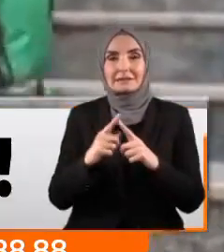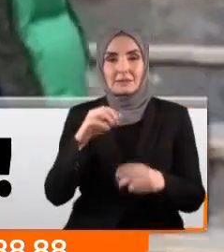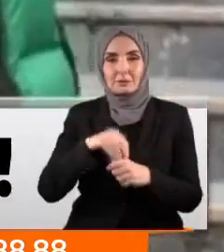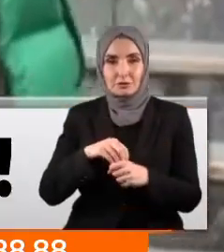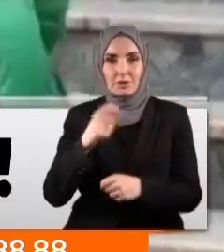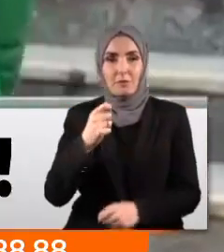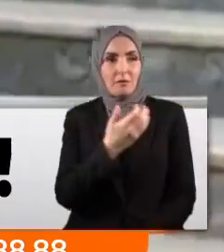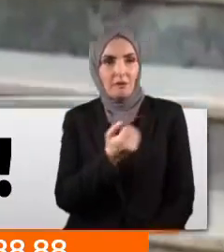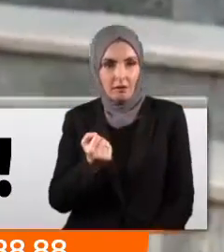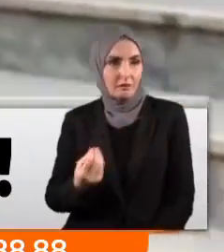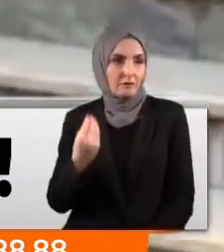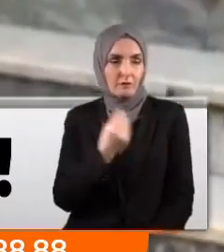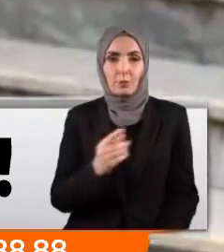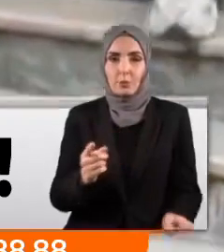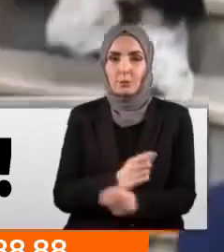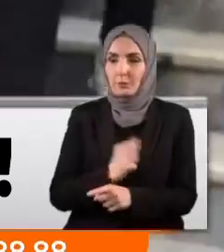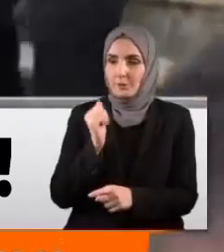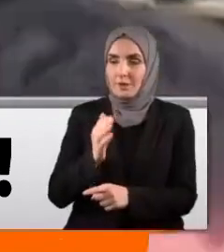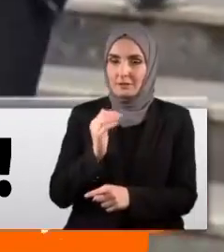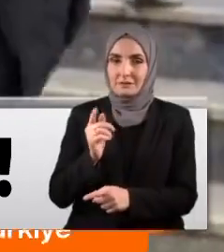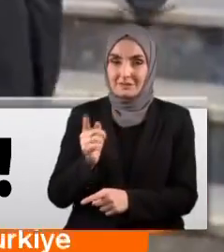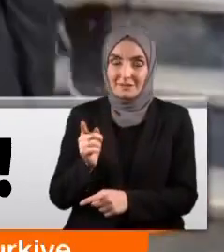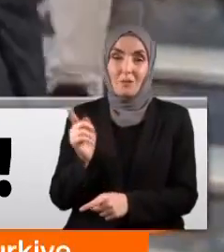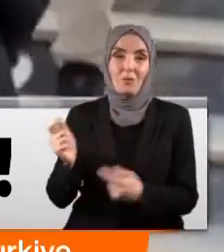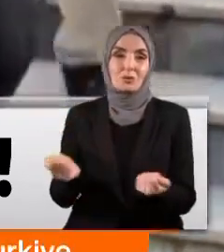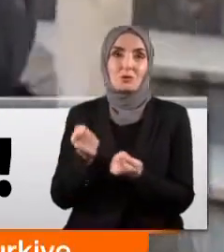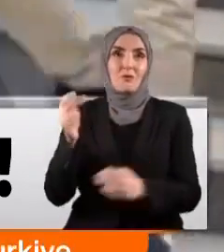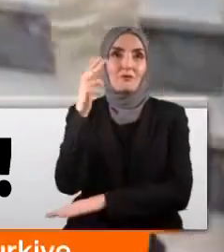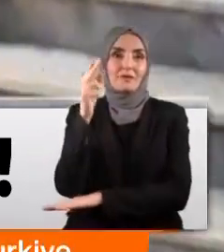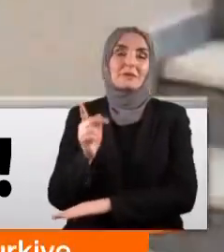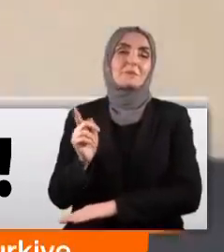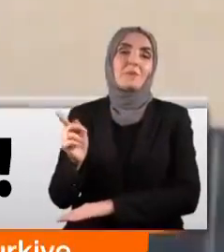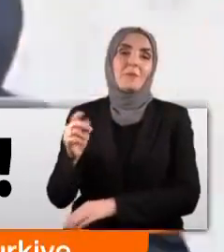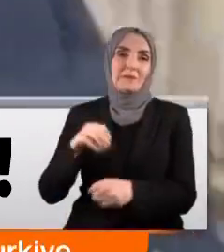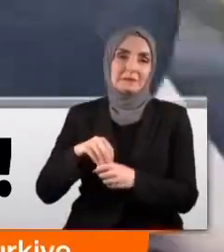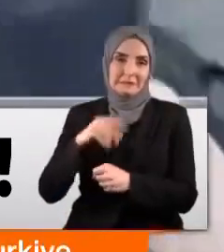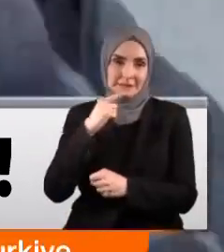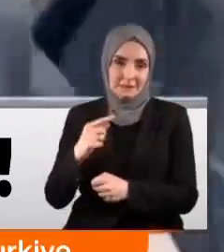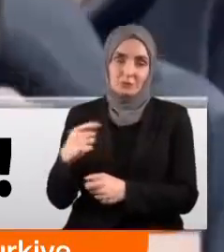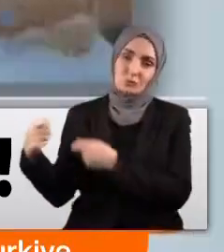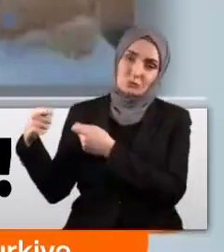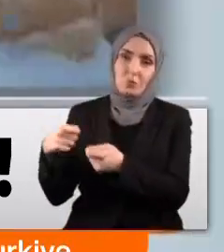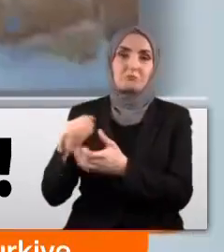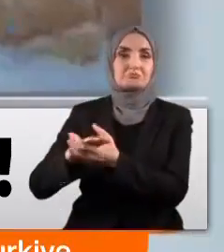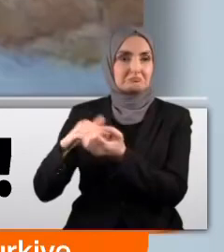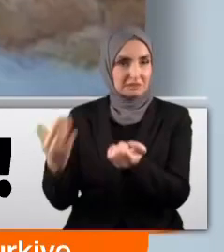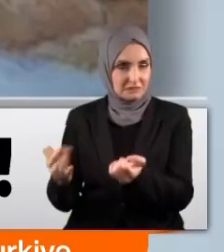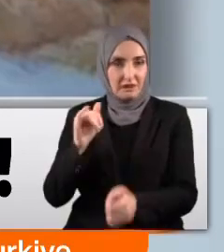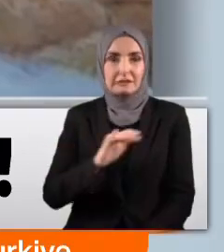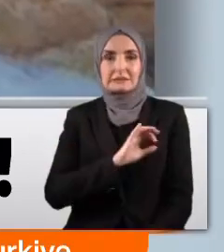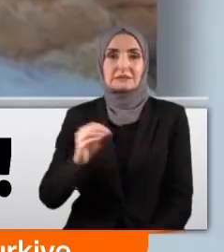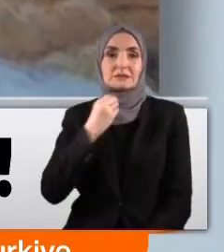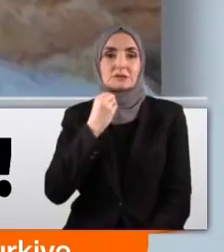çalıştığı firmayı Hedef gösterdi zorla istifa ettirildi Üzerine de haksız borç yüklendi dedi Beril talu'nun